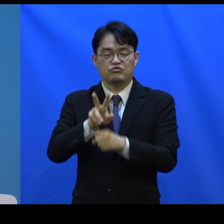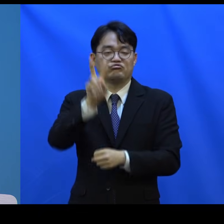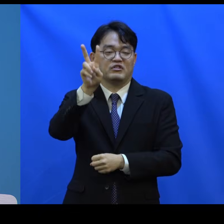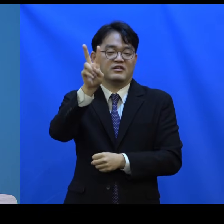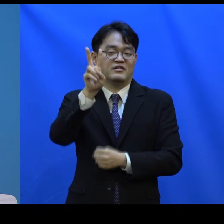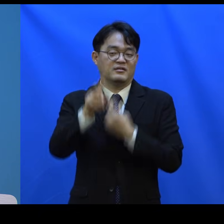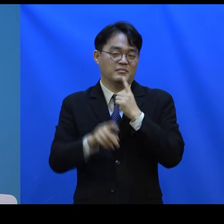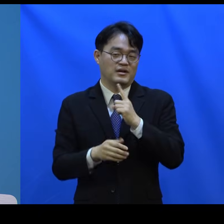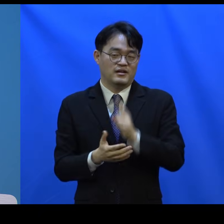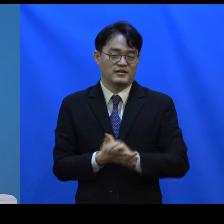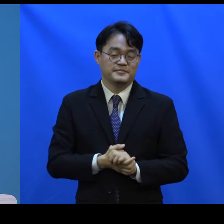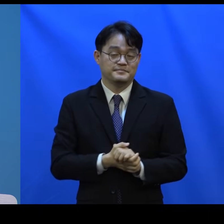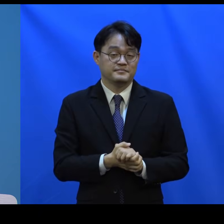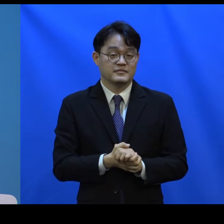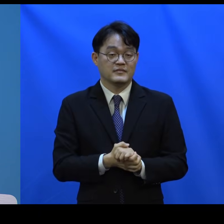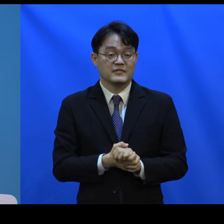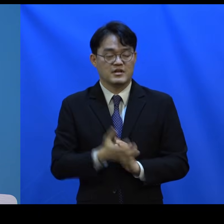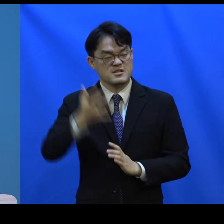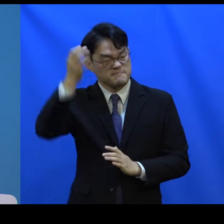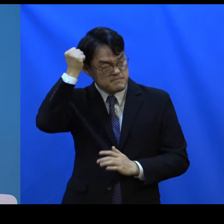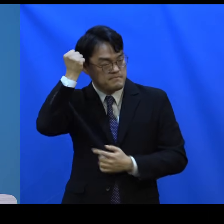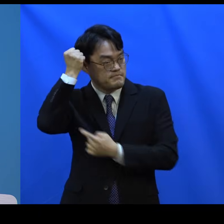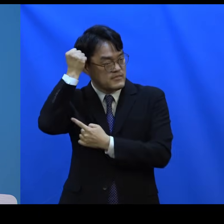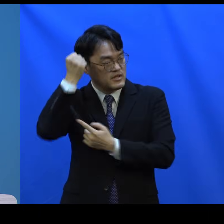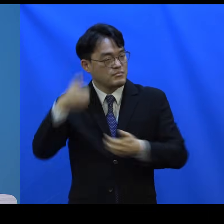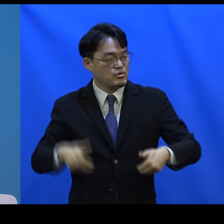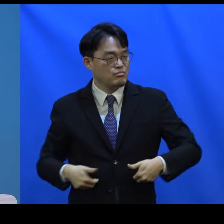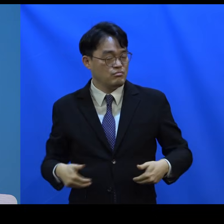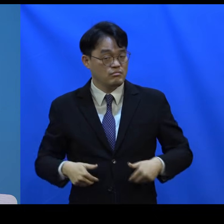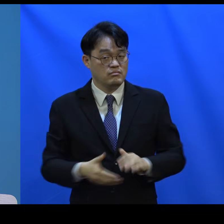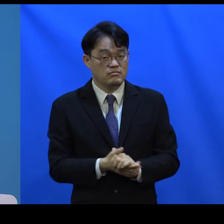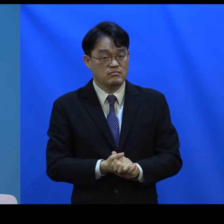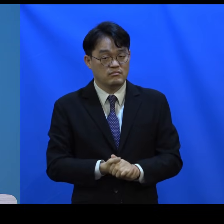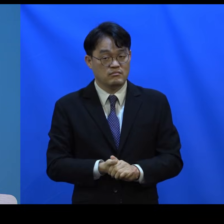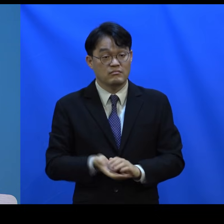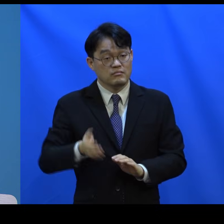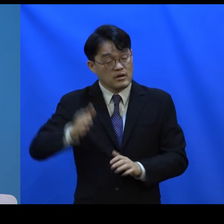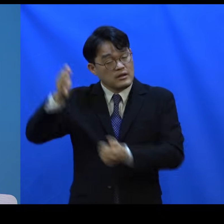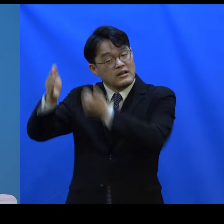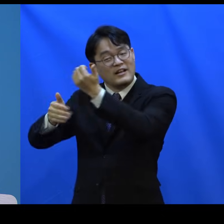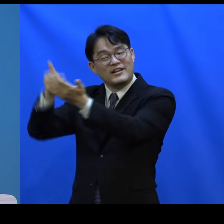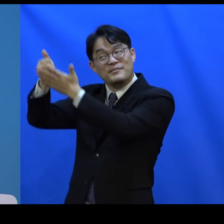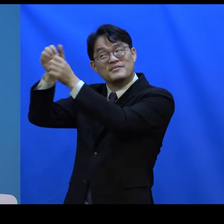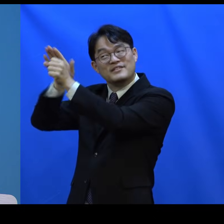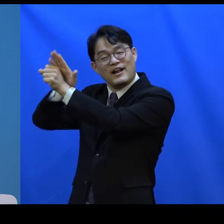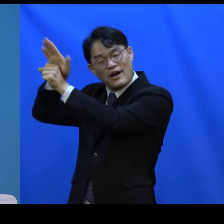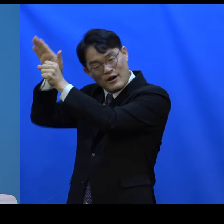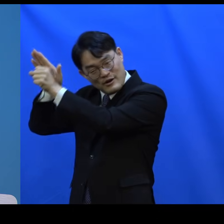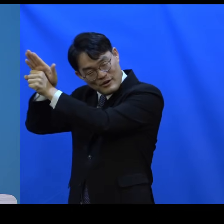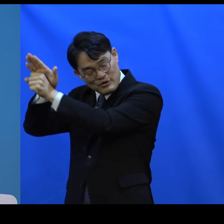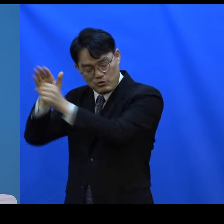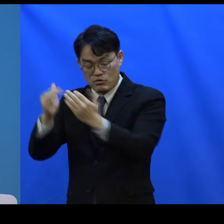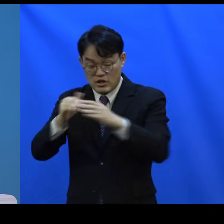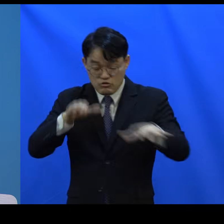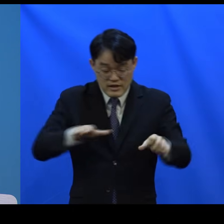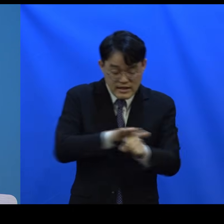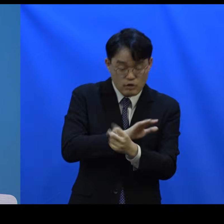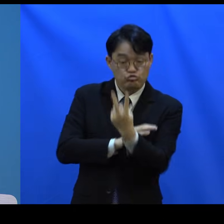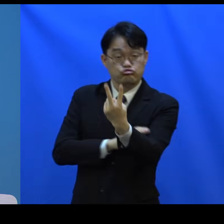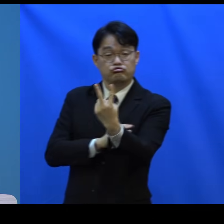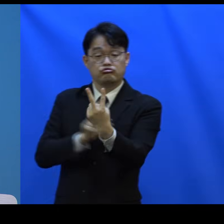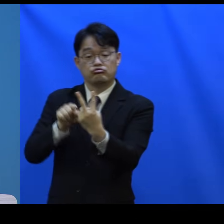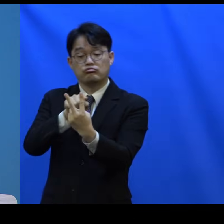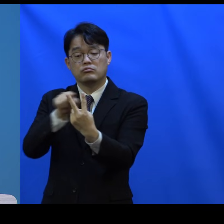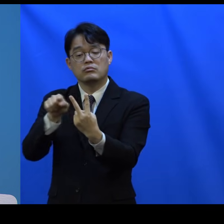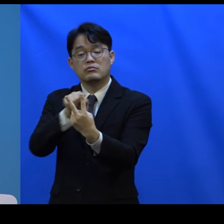거예요. 근데 들 중에서도 이 하나님 사랑, 이웃 사랑에서도 프라이어리티가 뭐냐?